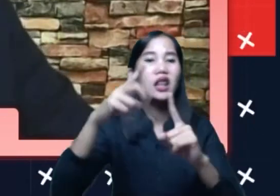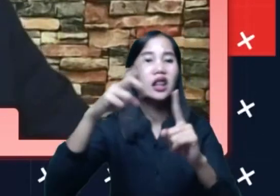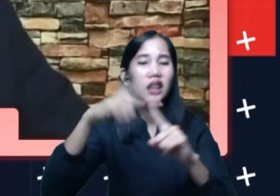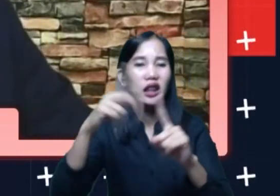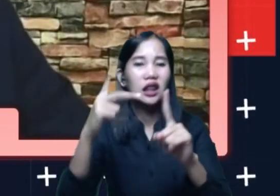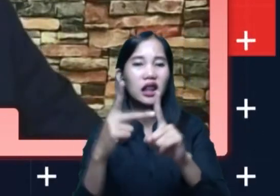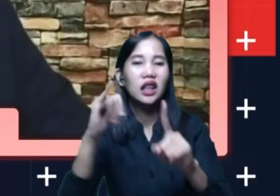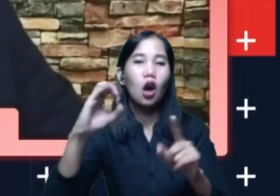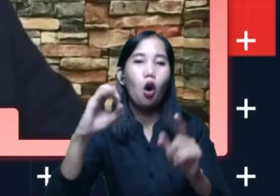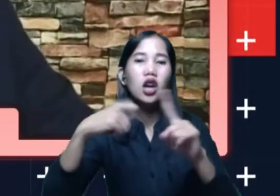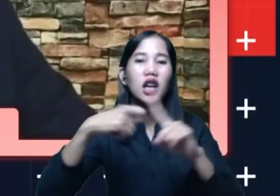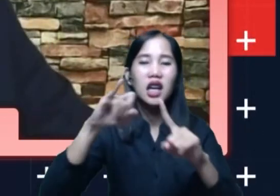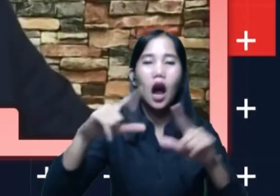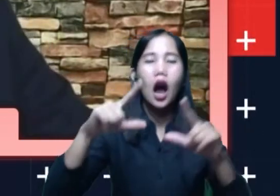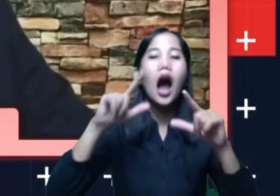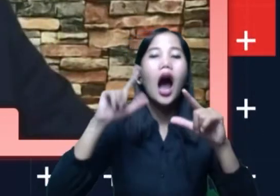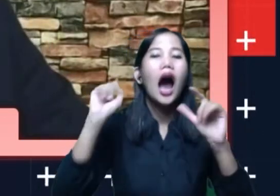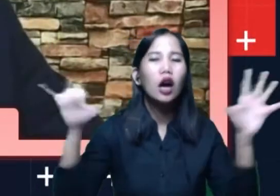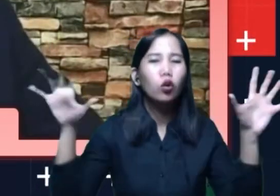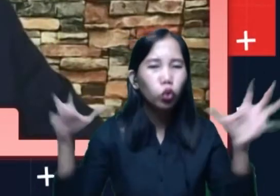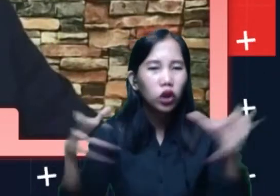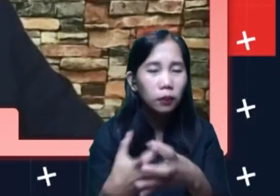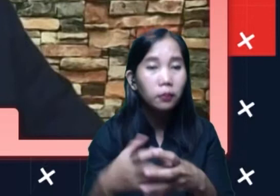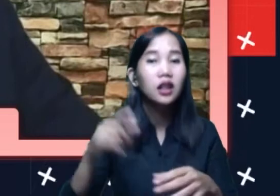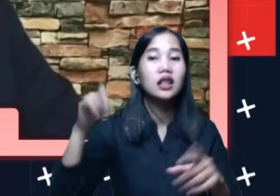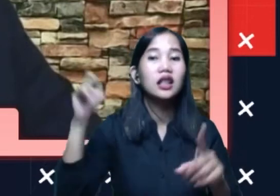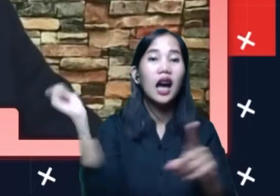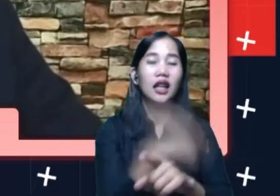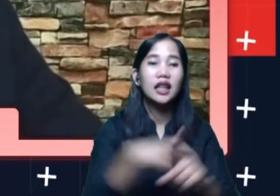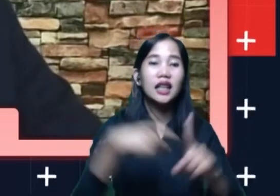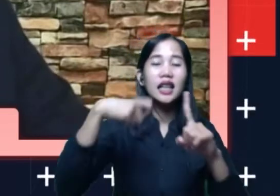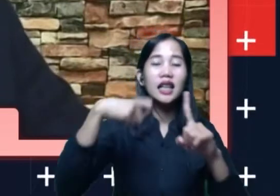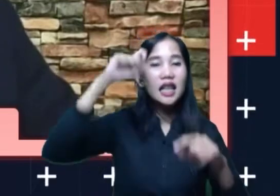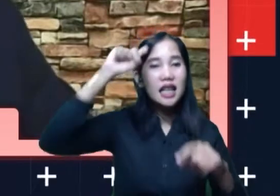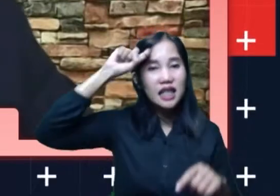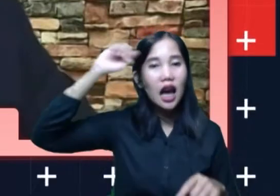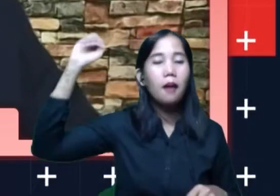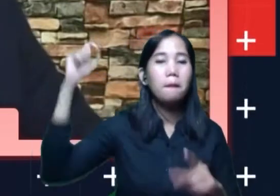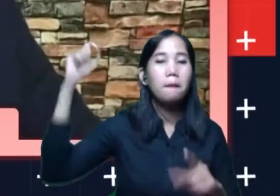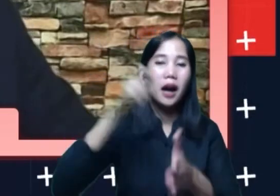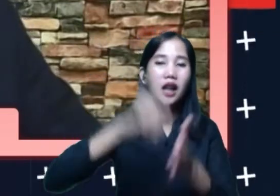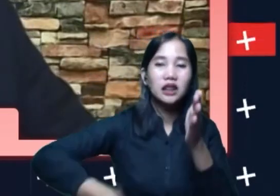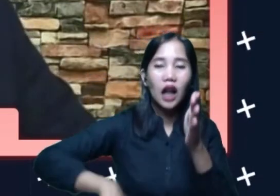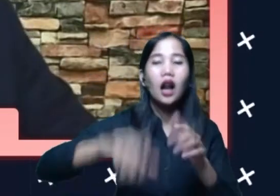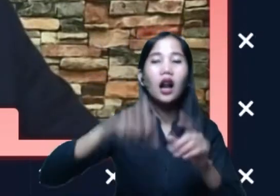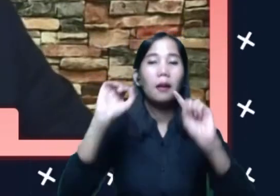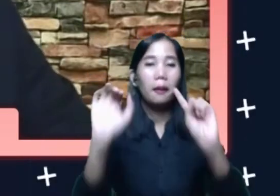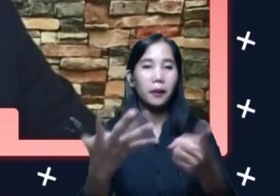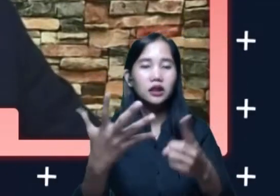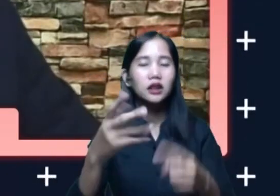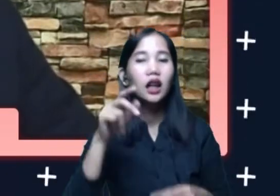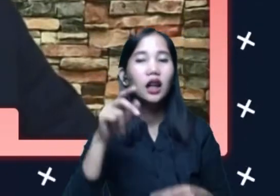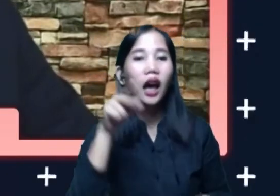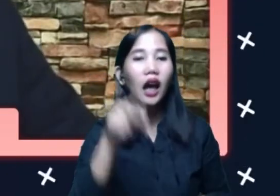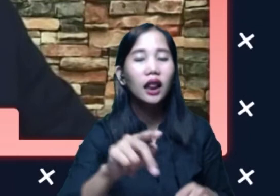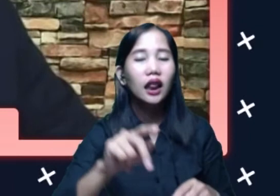bagaimana pada waktu ada masalah di jemaat Antiochia, gembala mereka waktu itu adalah